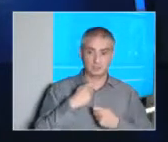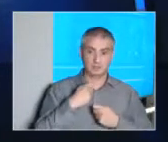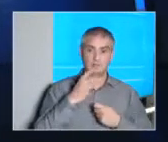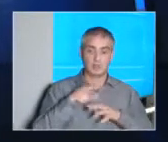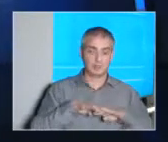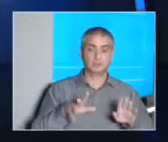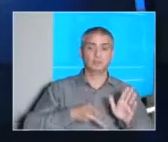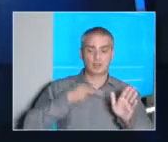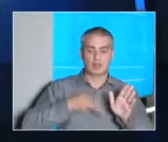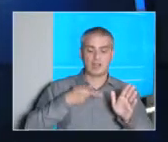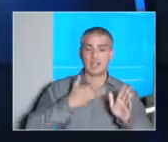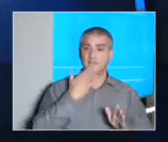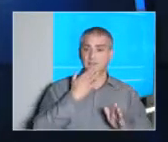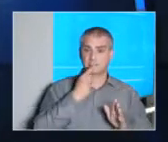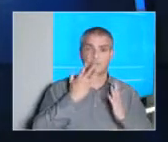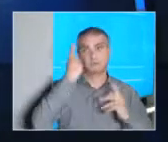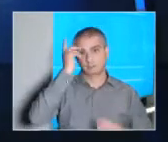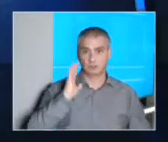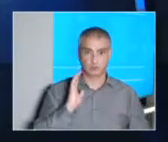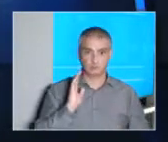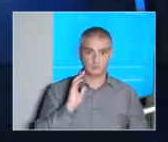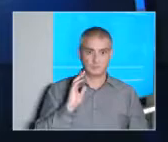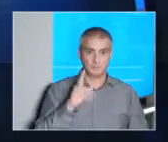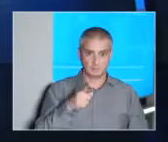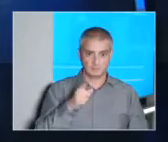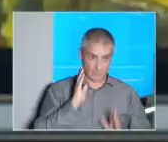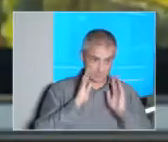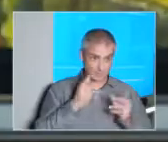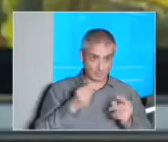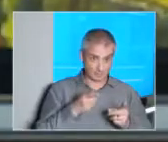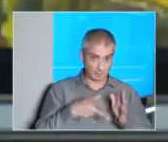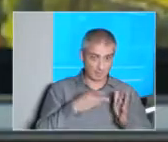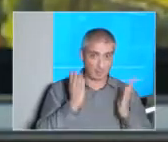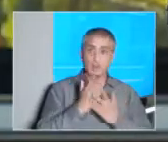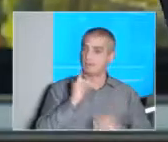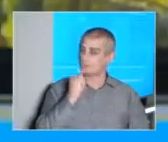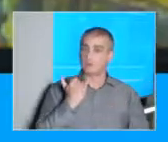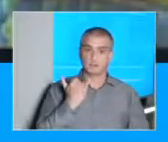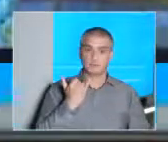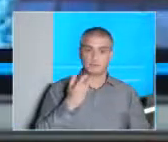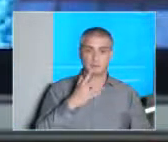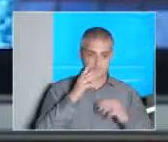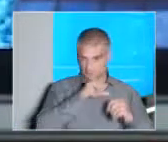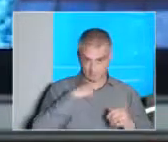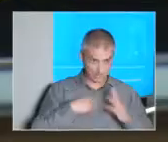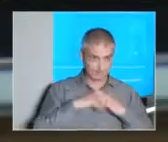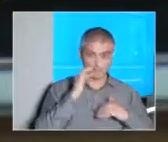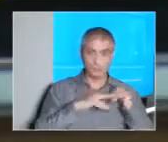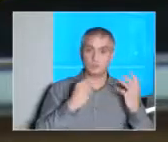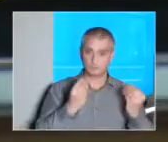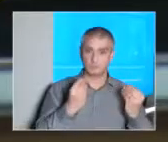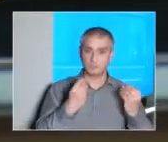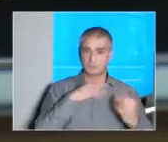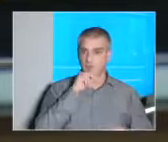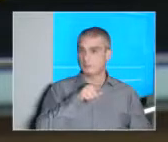ותשתית לרכבת ישראל בעזרת השם. אתה עכשיו, מאמין לדבר הזה, אתה מאמין לרכבת לאילת. נכון. שהסינים יבנו עכשיו, וכל עכשיו, הדברים האלה. עכשיו,